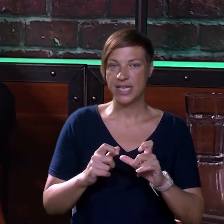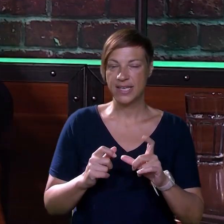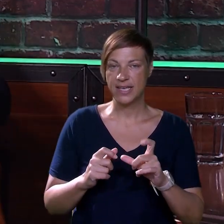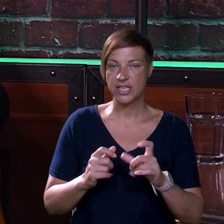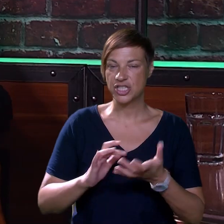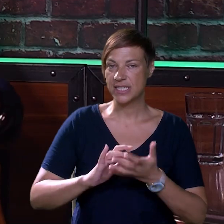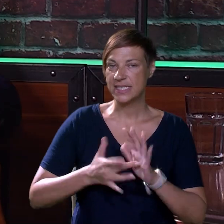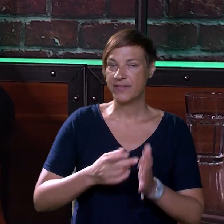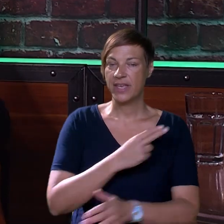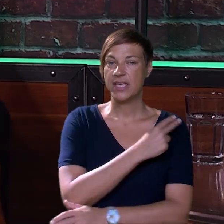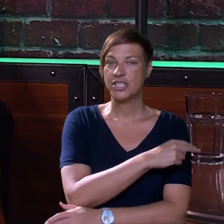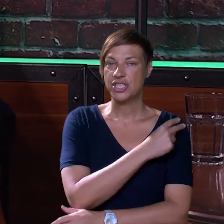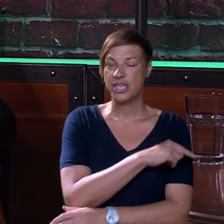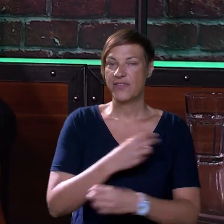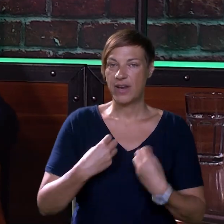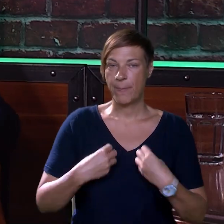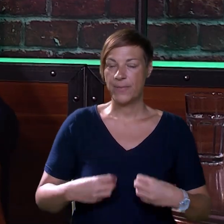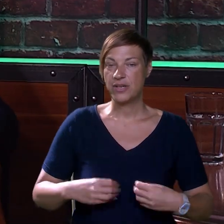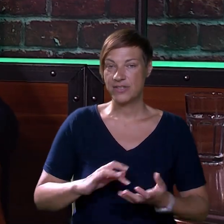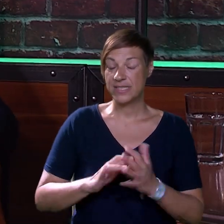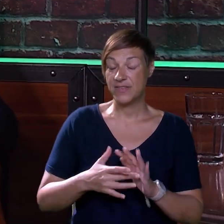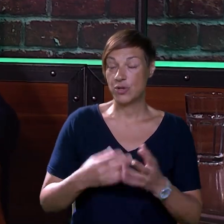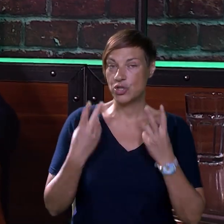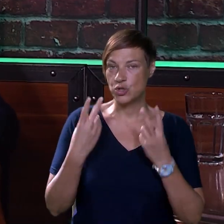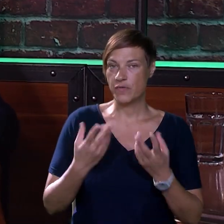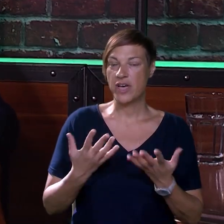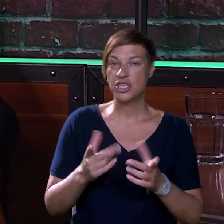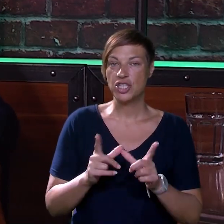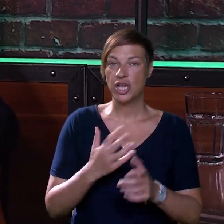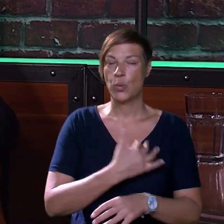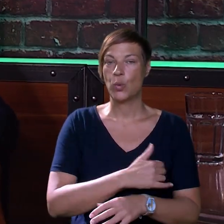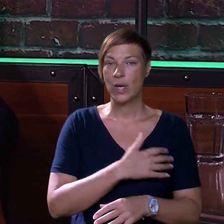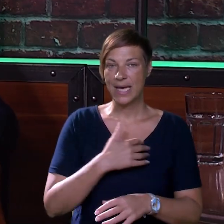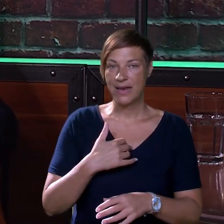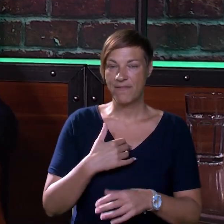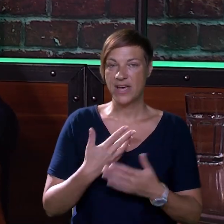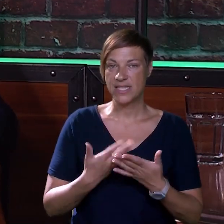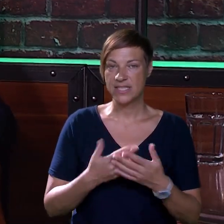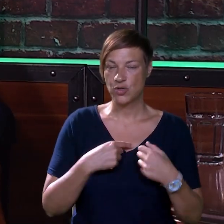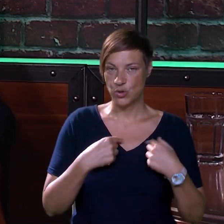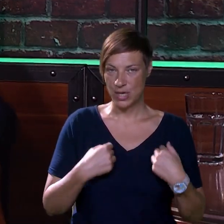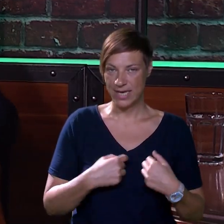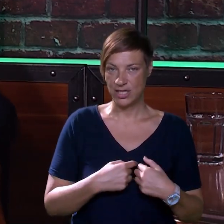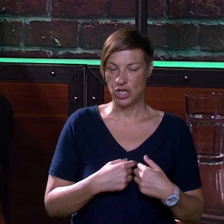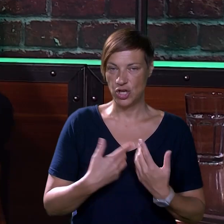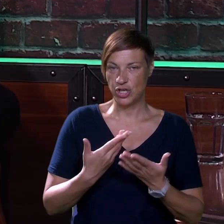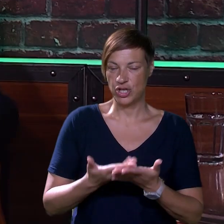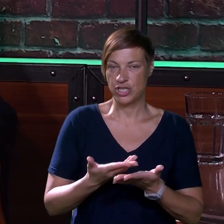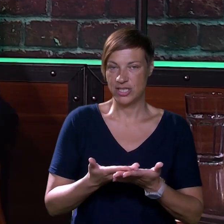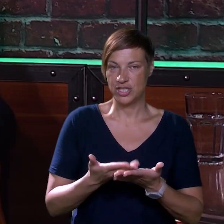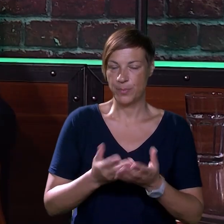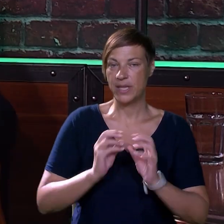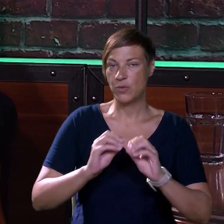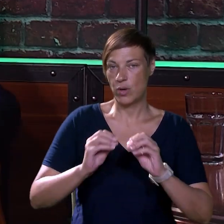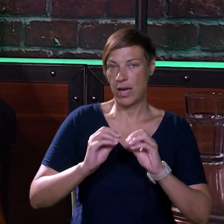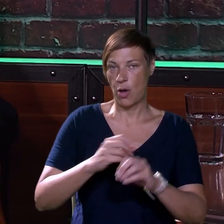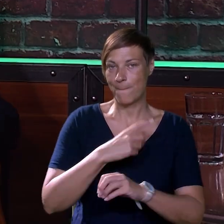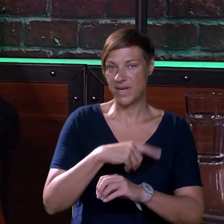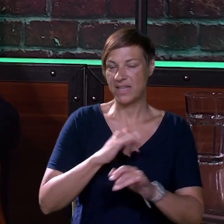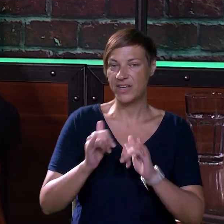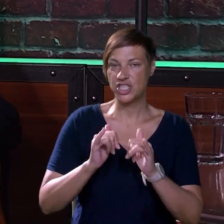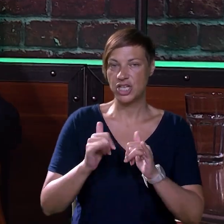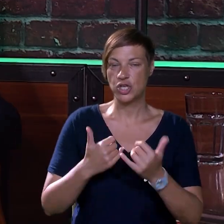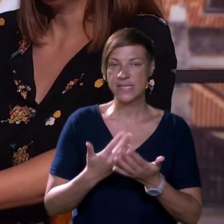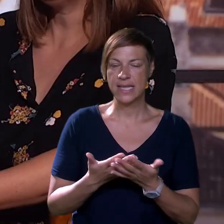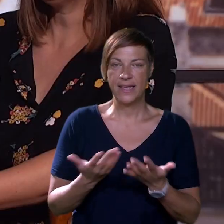pa do svih šefova, profesora, svi koji nešto znače u Hrvatskoj, u kardiologiji, oni će biti tu kao predavači ili kao